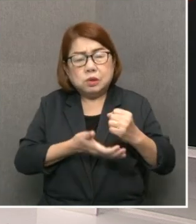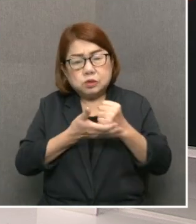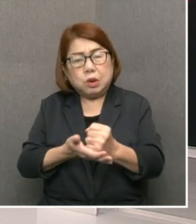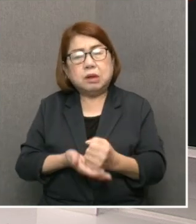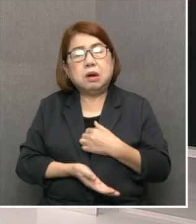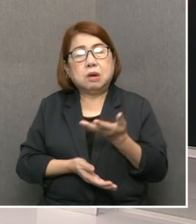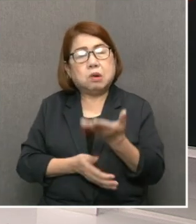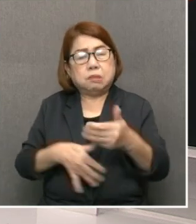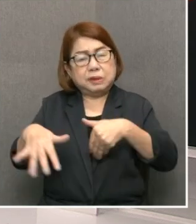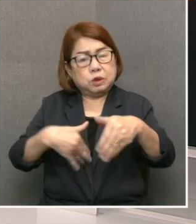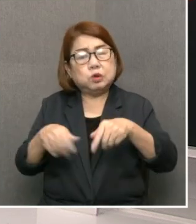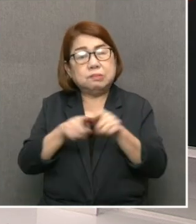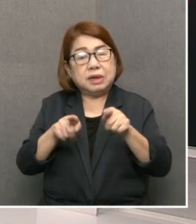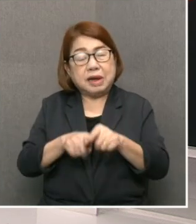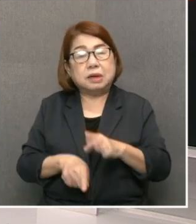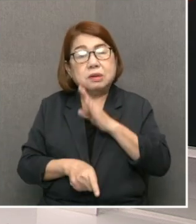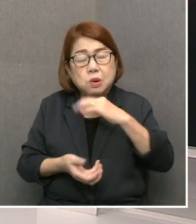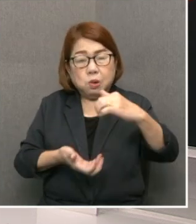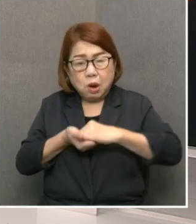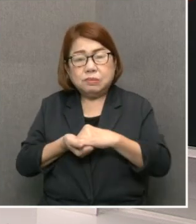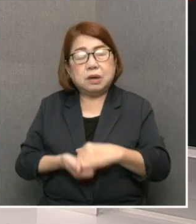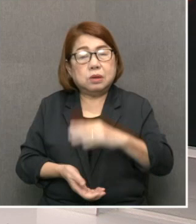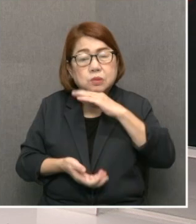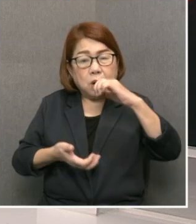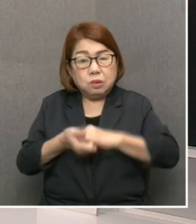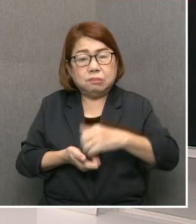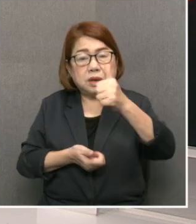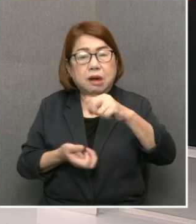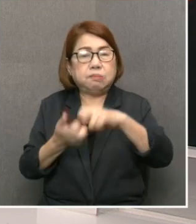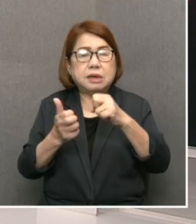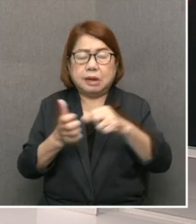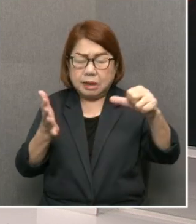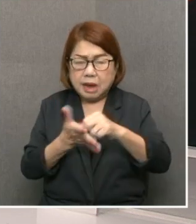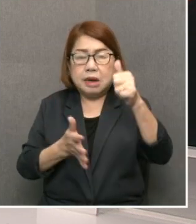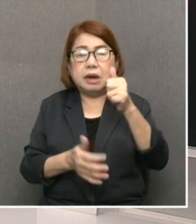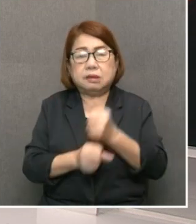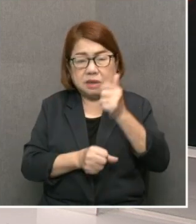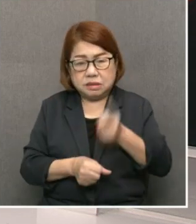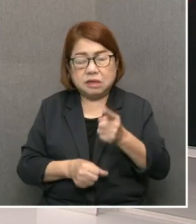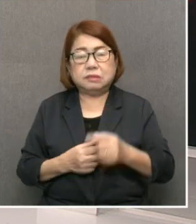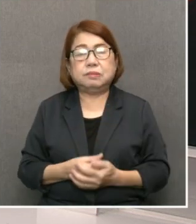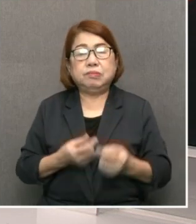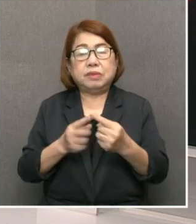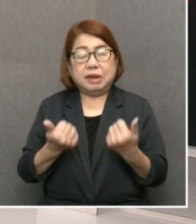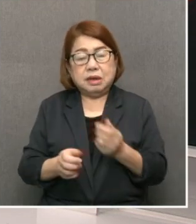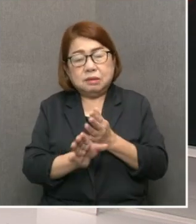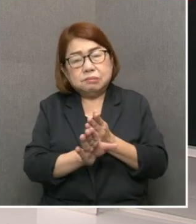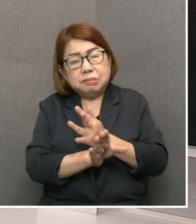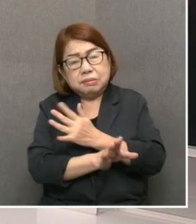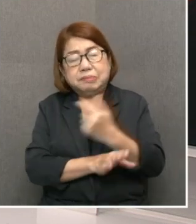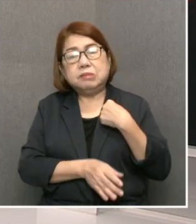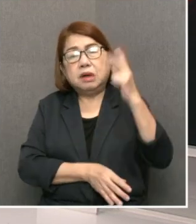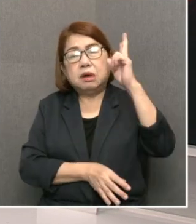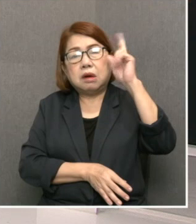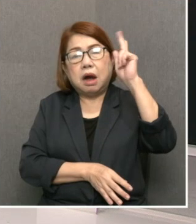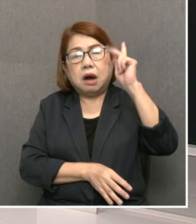ประชาชนด้วยถ้าเราร่วมมือกันเชื่อว่าจะแก้ปัญหานี้ได้อย่างแน่นอนนะคะแต่ทีนี้ค่ะไม่กี่วันที่ผ่านมาก็มีข่าวเหมือนกันนะ